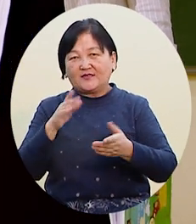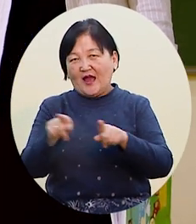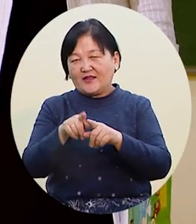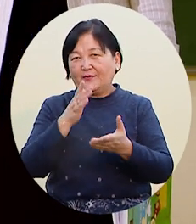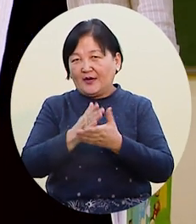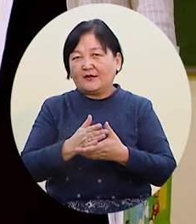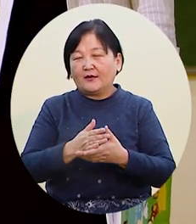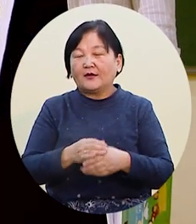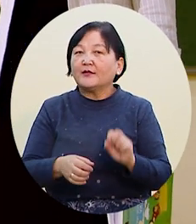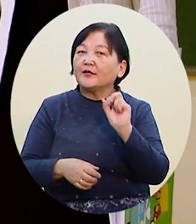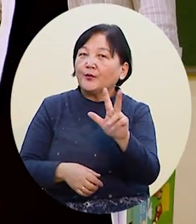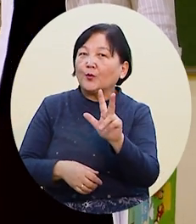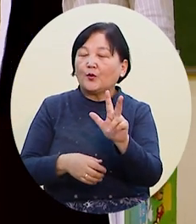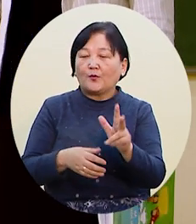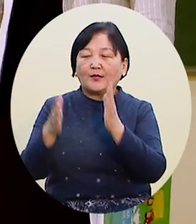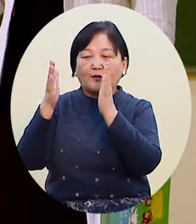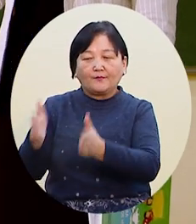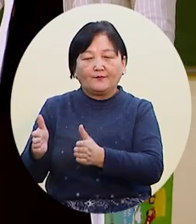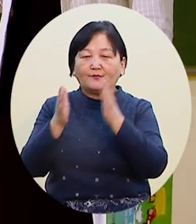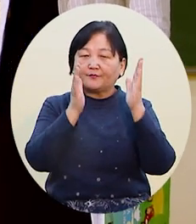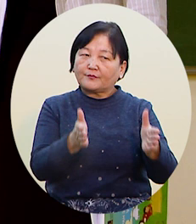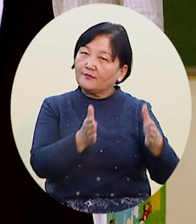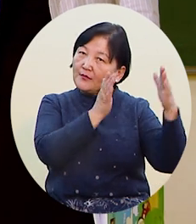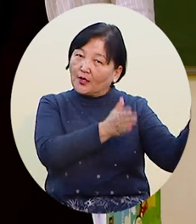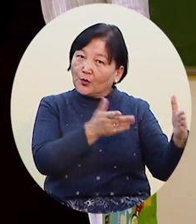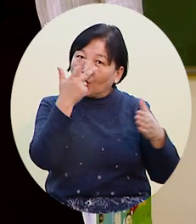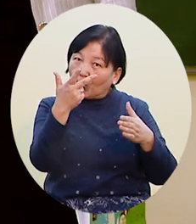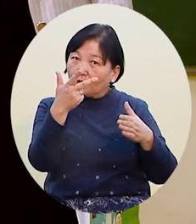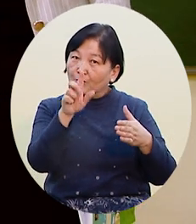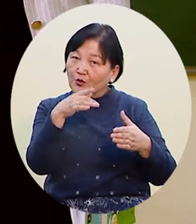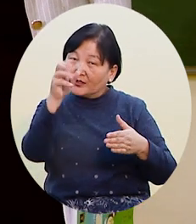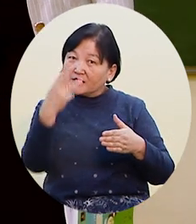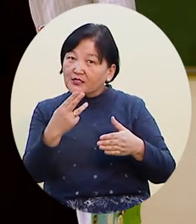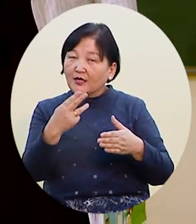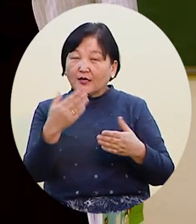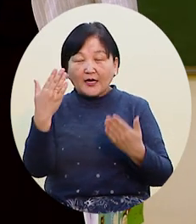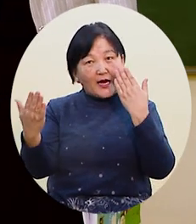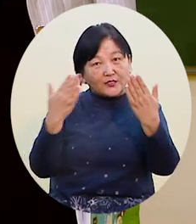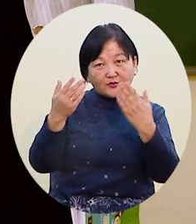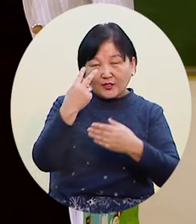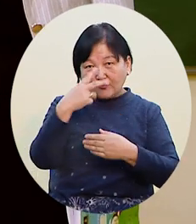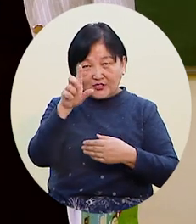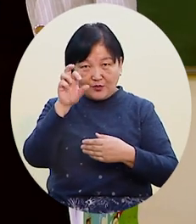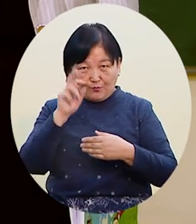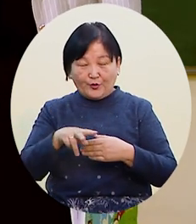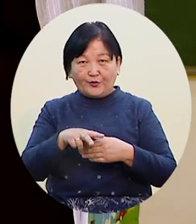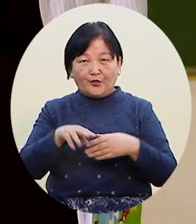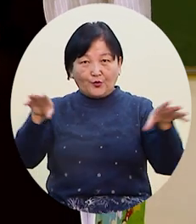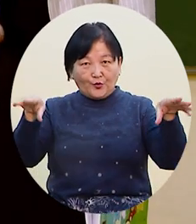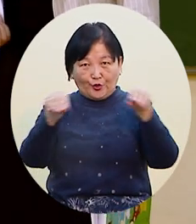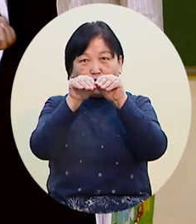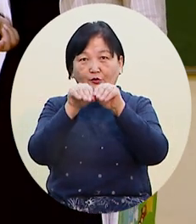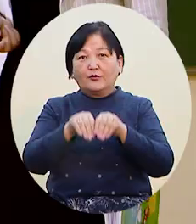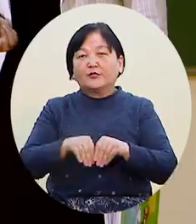дагуу зохиолын дүрийн үйлдэлүүдийг дагаад ингэж тодорхойлсны дараа нь бүгдээрээ дүгнэлт хийж болох юм байна. За дүгнэлтэн